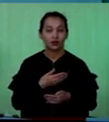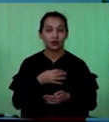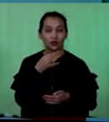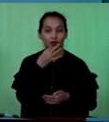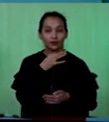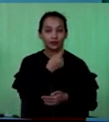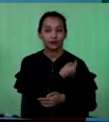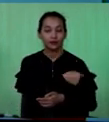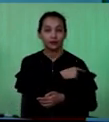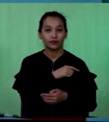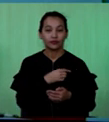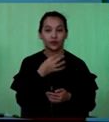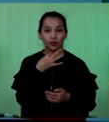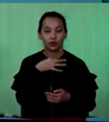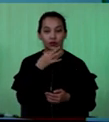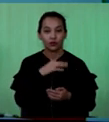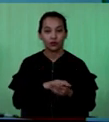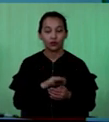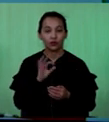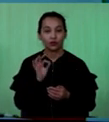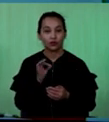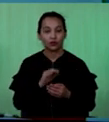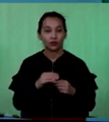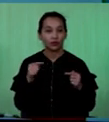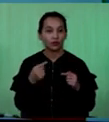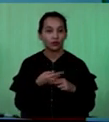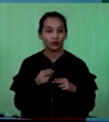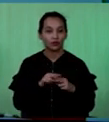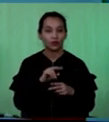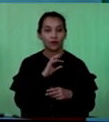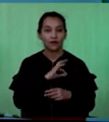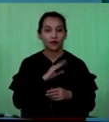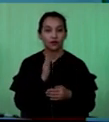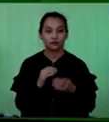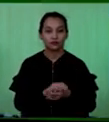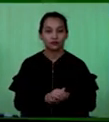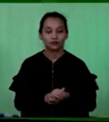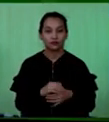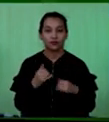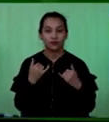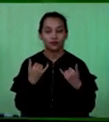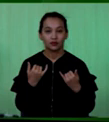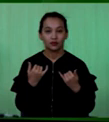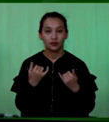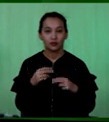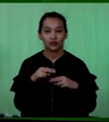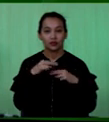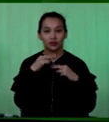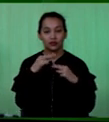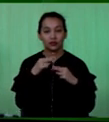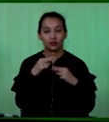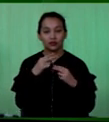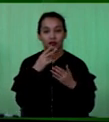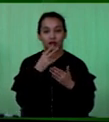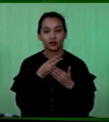dorixonalardagi dorilarning miqdorini to'g'ri va aniq bo'lishi uchun ishlatiladi. Endi diqqatingizni